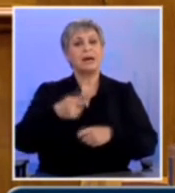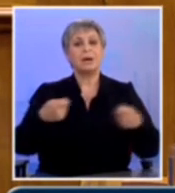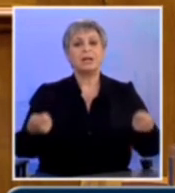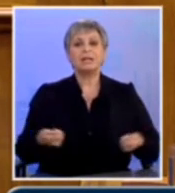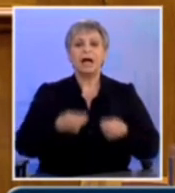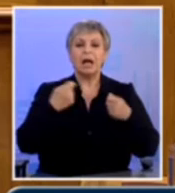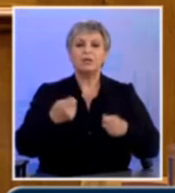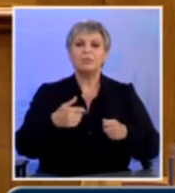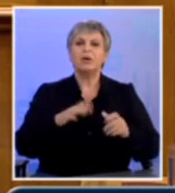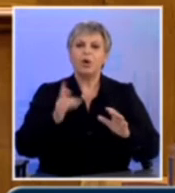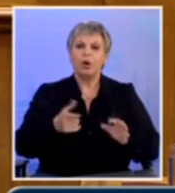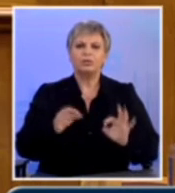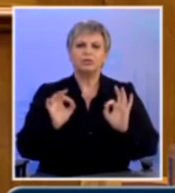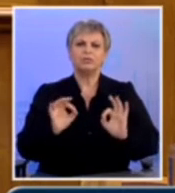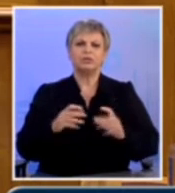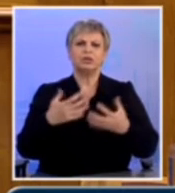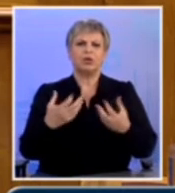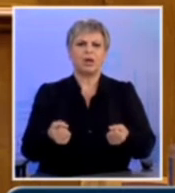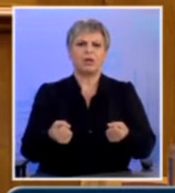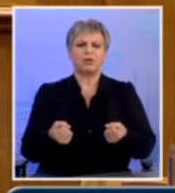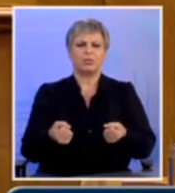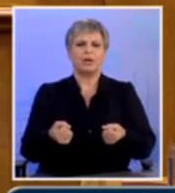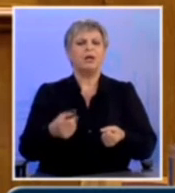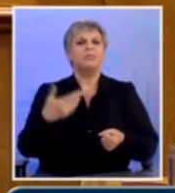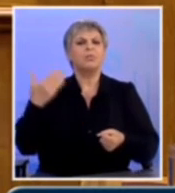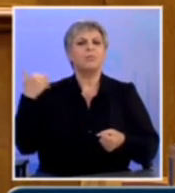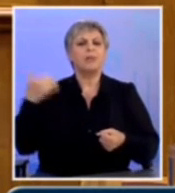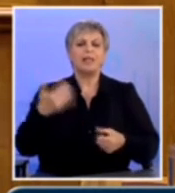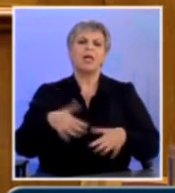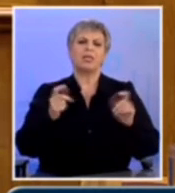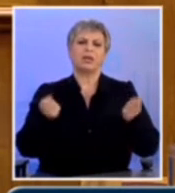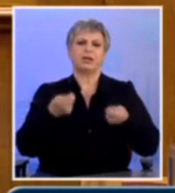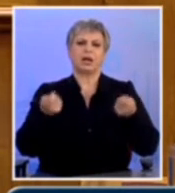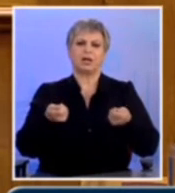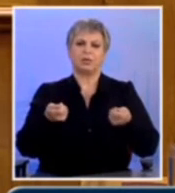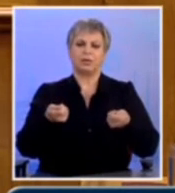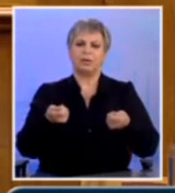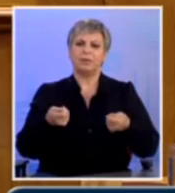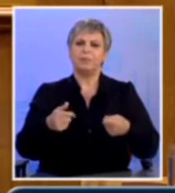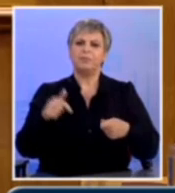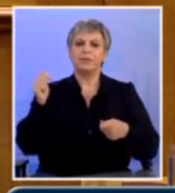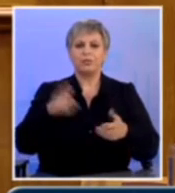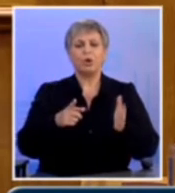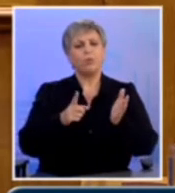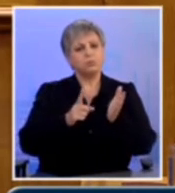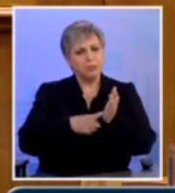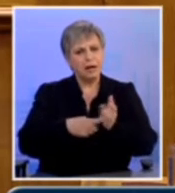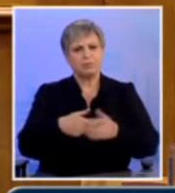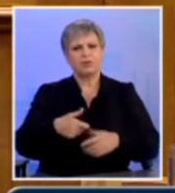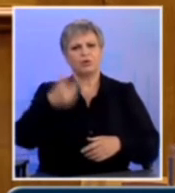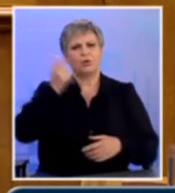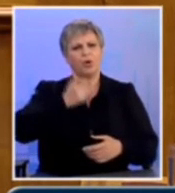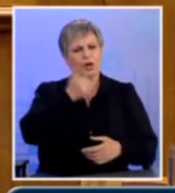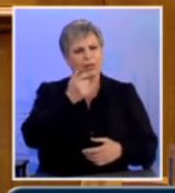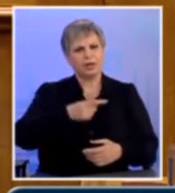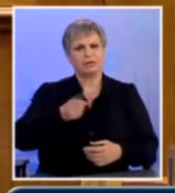αυτονόητο και κάνουμε πράγματα τα οποία δεν έγιναν στο παρελθόν και υποθέτω ότι στο πλαίσιο μιας κριτικής ή αυτοκριτικής